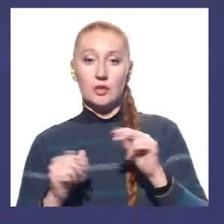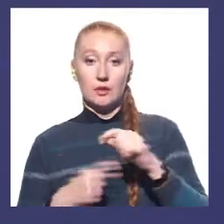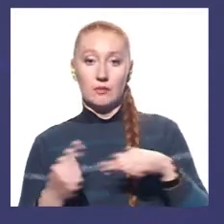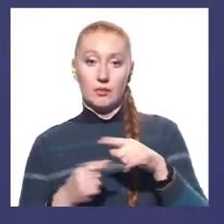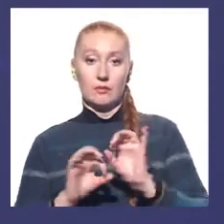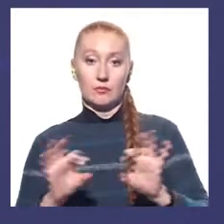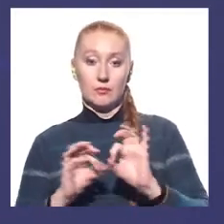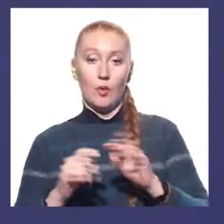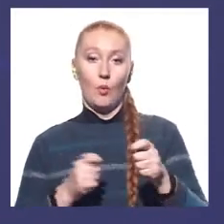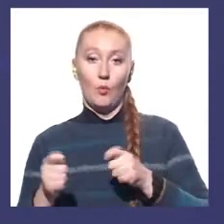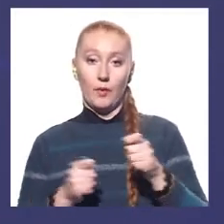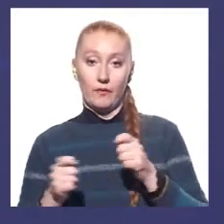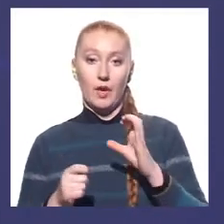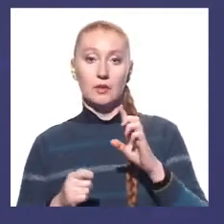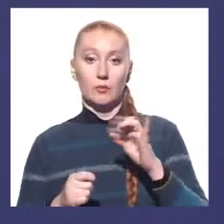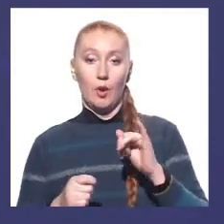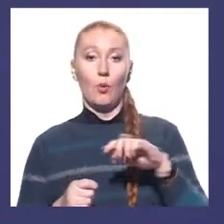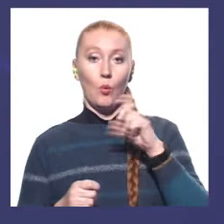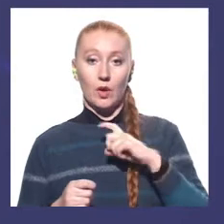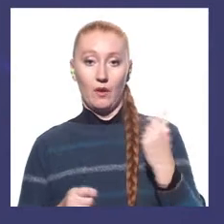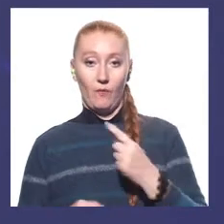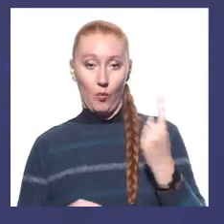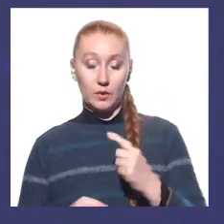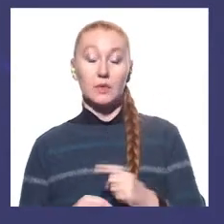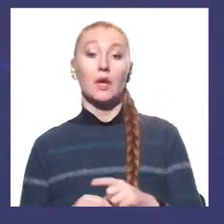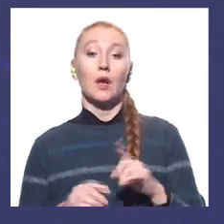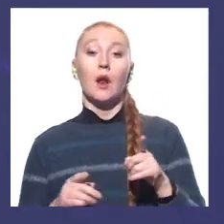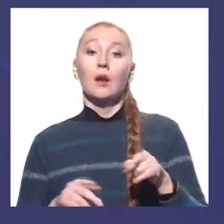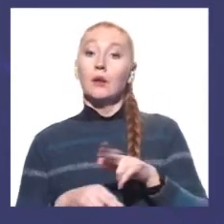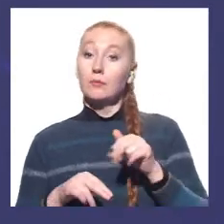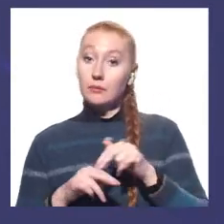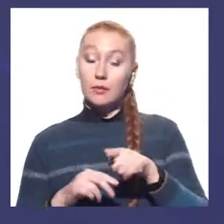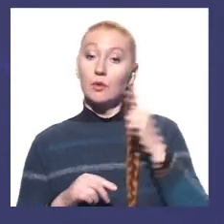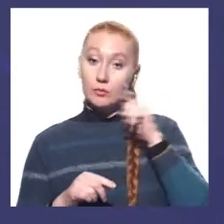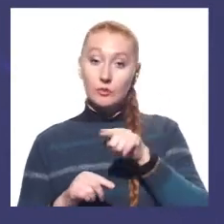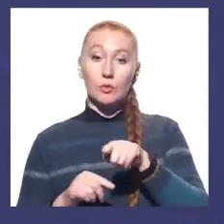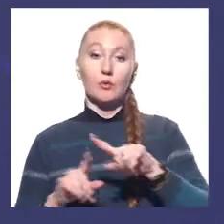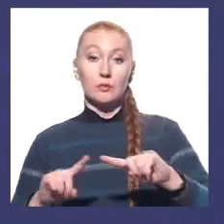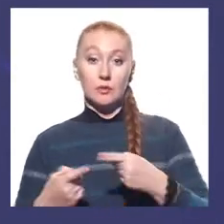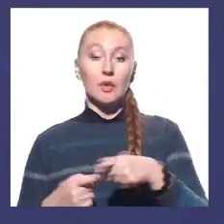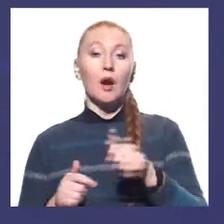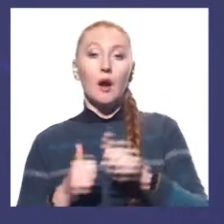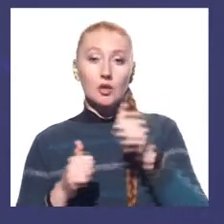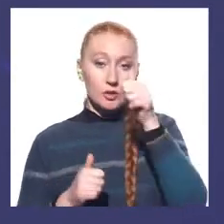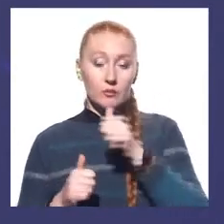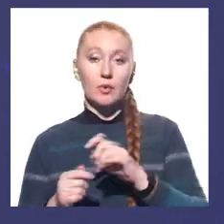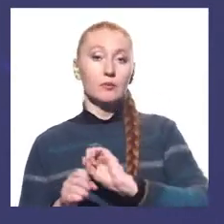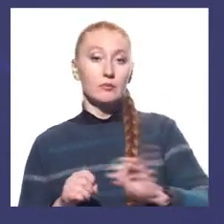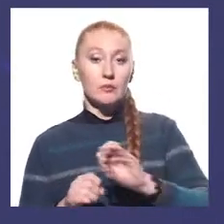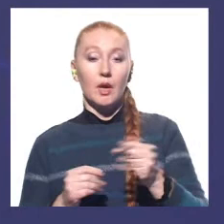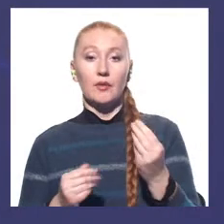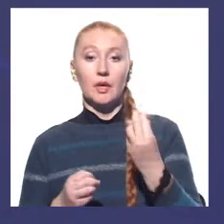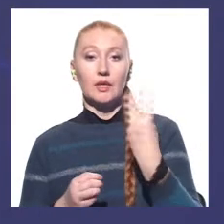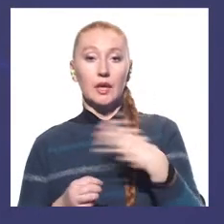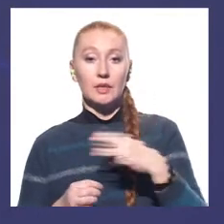у повідомленні Управління Служби безпеки України в області. Правоохоронці підозрюють, що затриманий щомісяця виводив у тінь майже